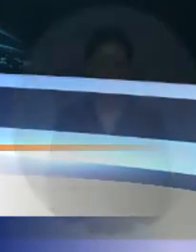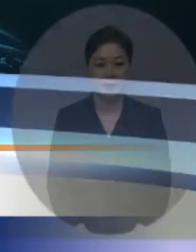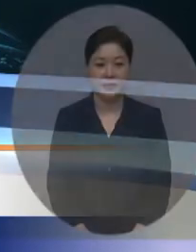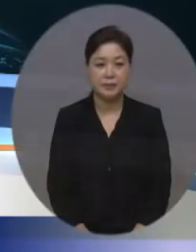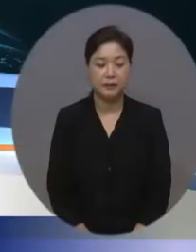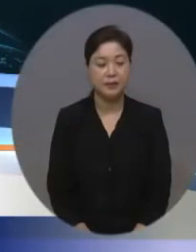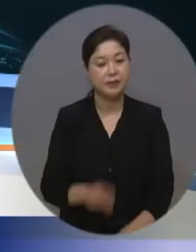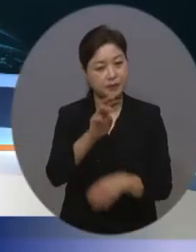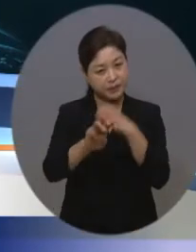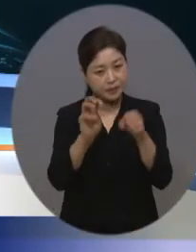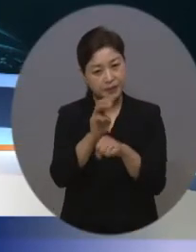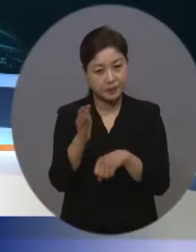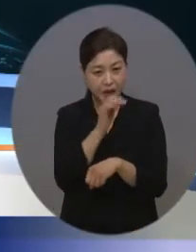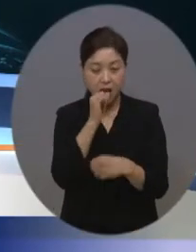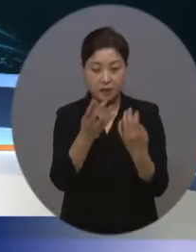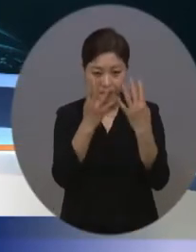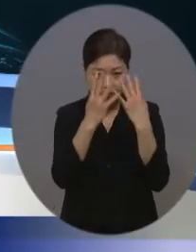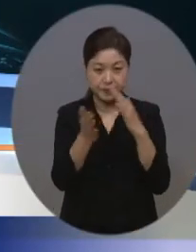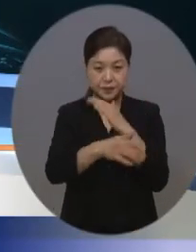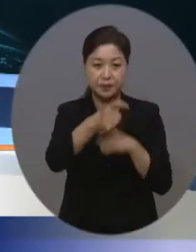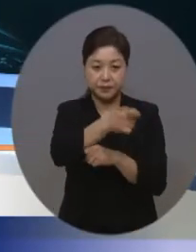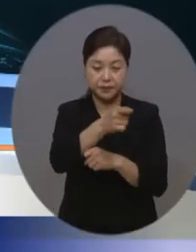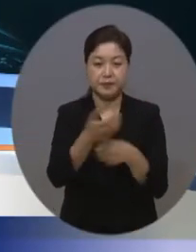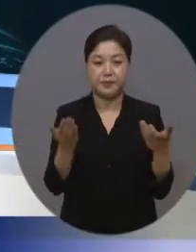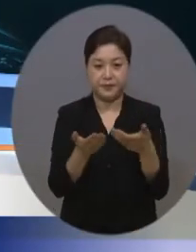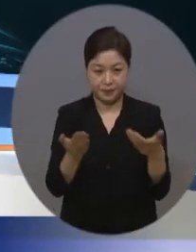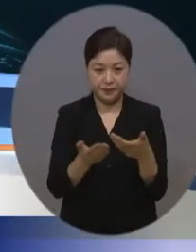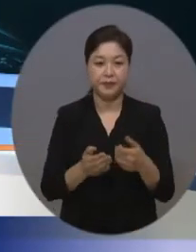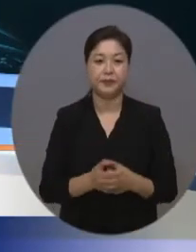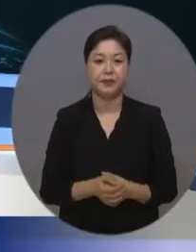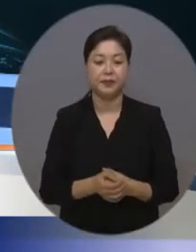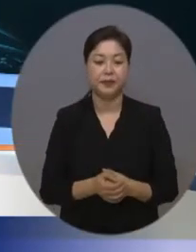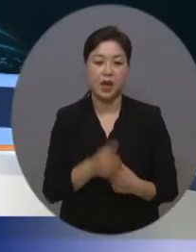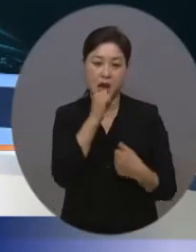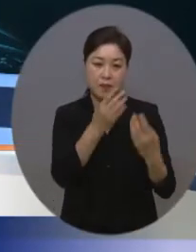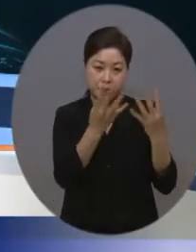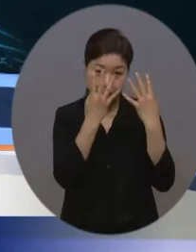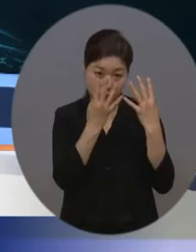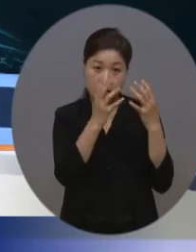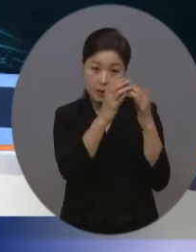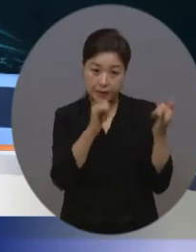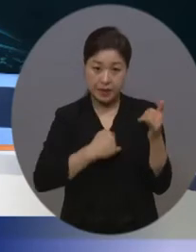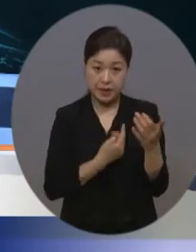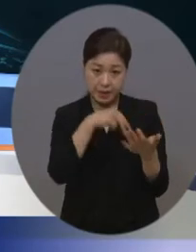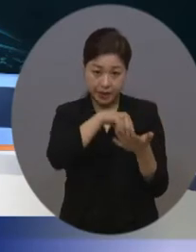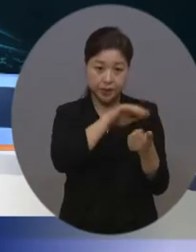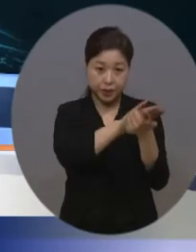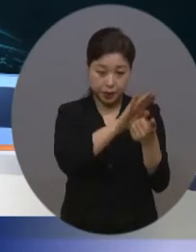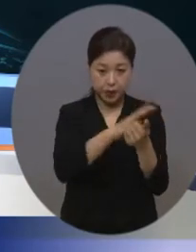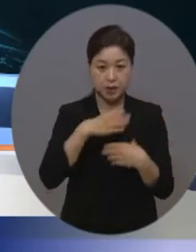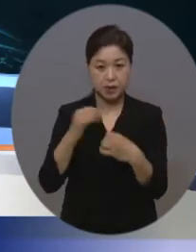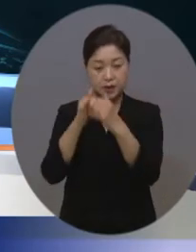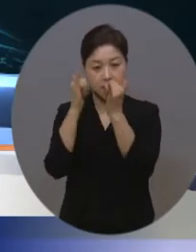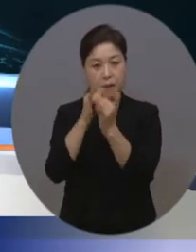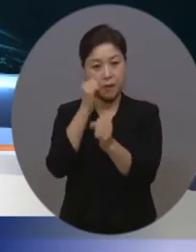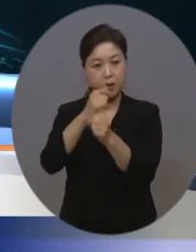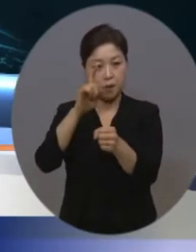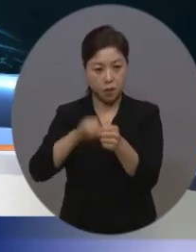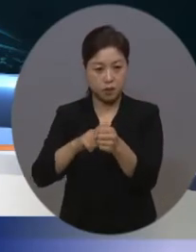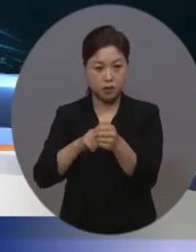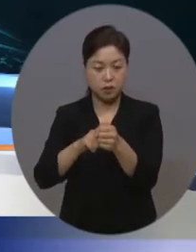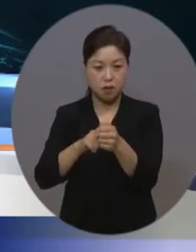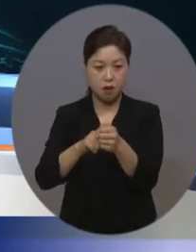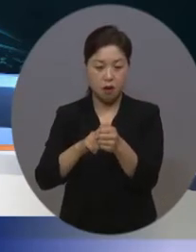30여 년간 교도소 교정 공무원으로 근무하며 재소자들의 자립을 돕고 안전사회를 만들기 위해 앞장선